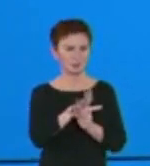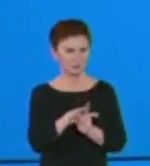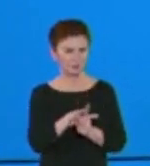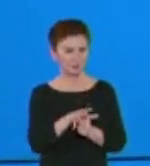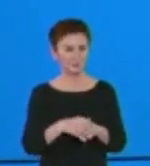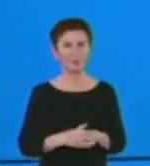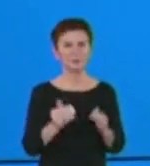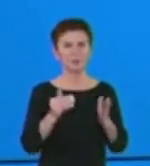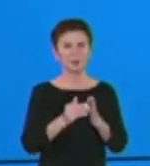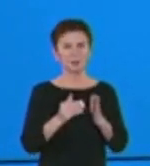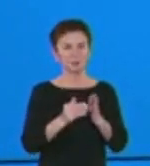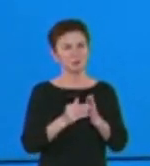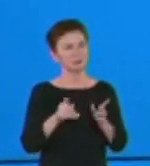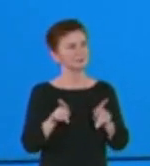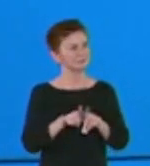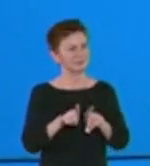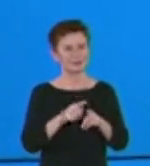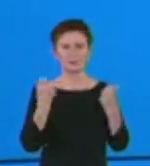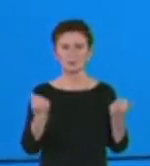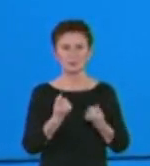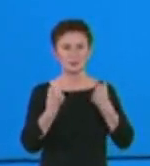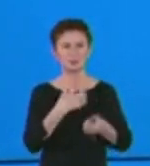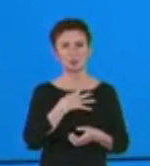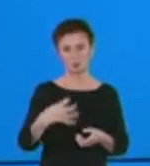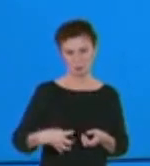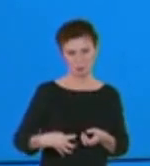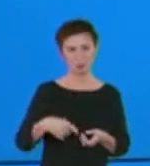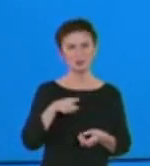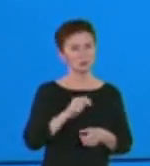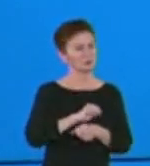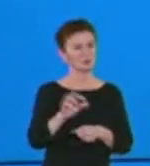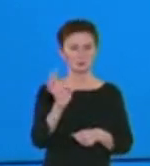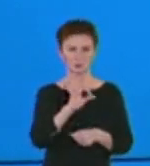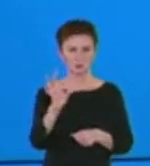z wyzwaniami gospodarczymi jest szczególnie potrzebne, więc mam nadzieję, że